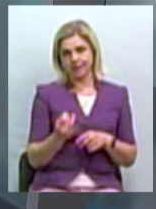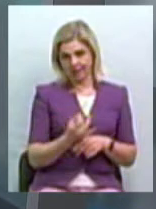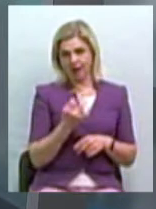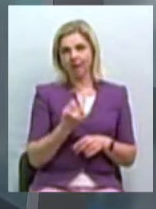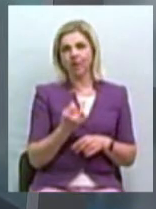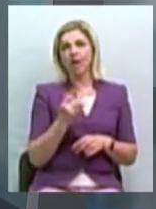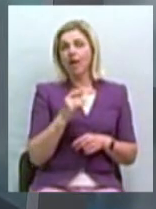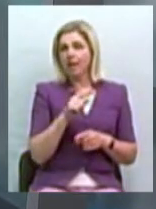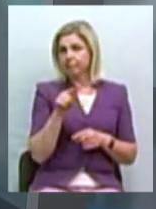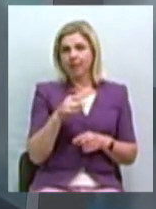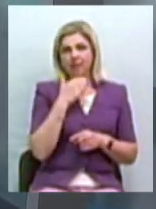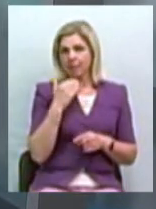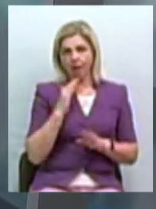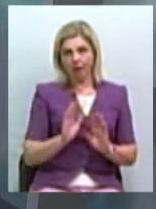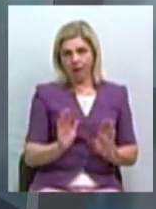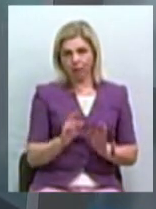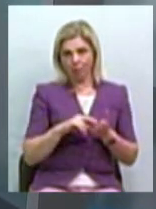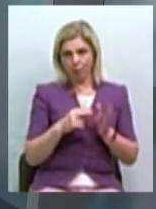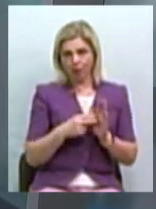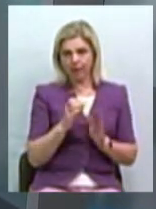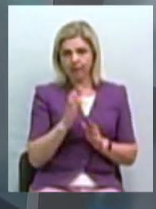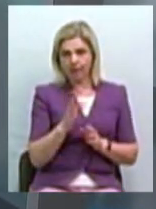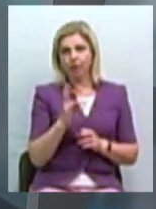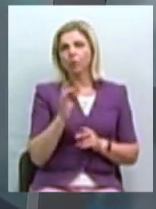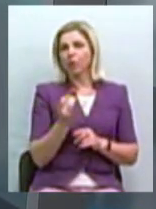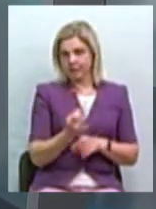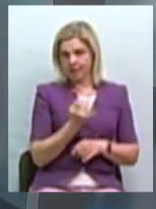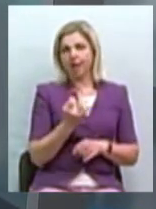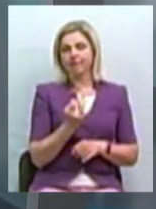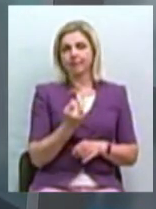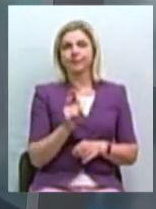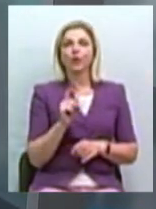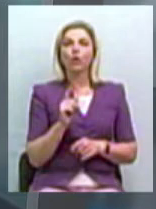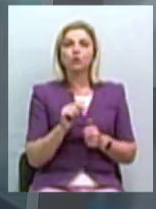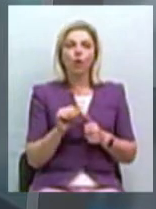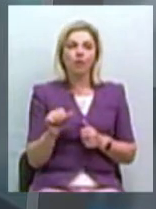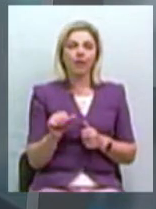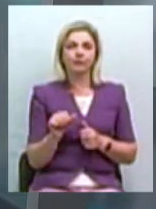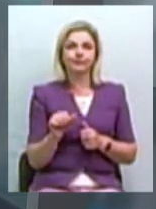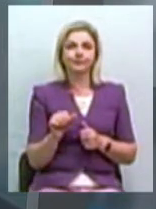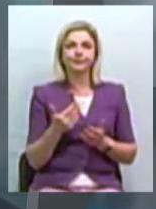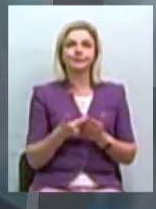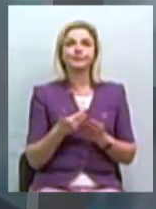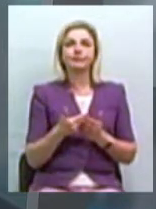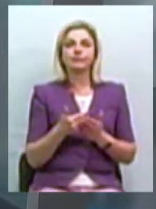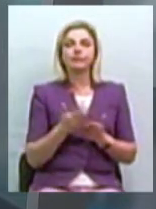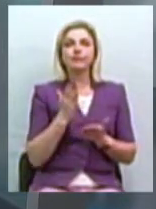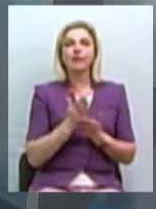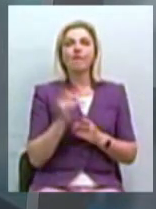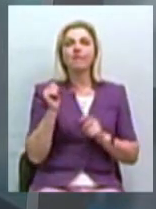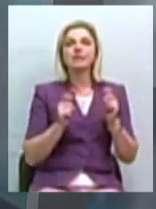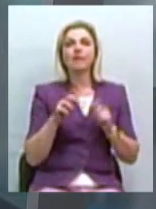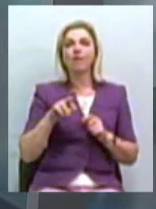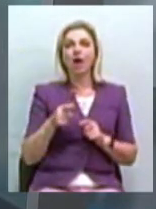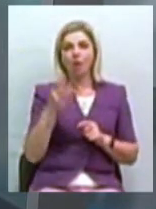Їх небагато проєктів, да, соціальних проєктів, але досить таки цікаві. Зокрема, наприклад, є фестиваль